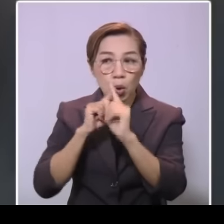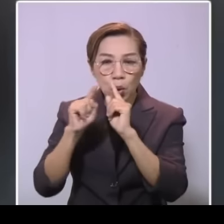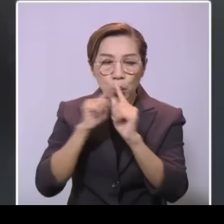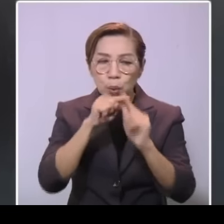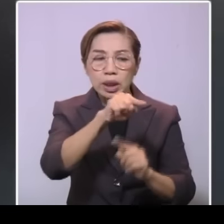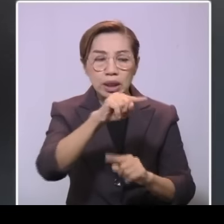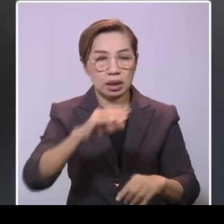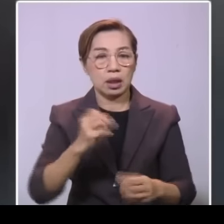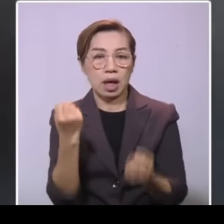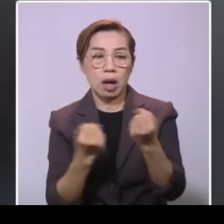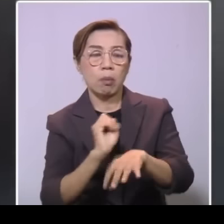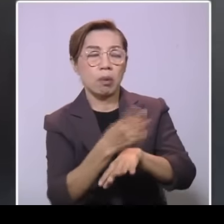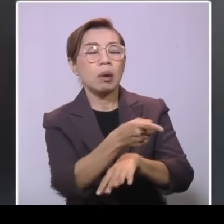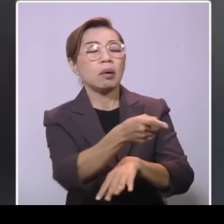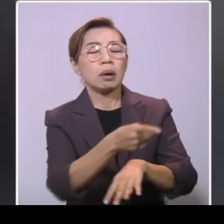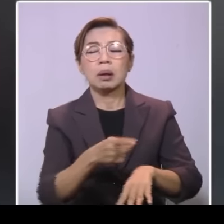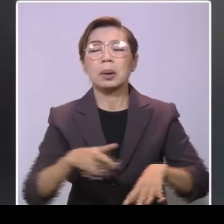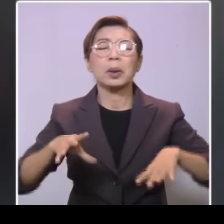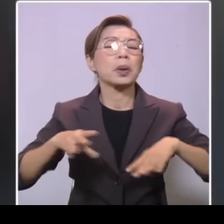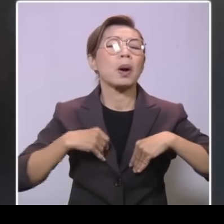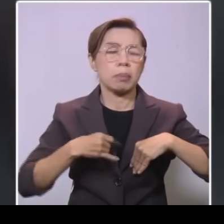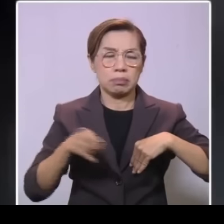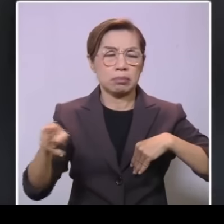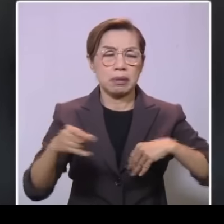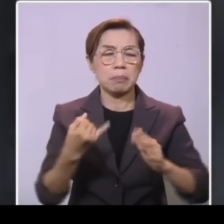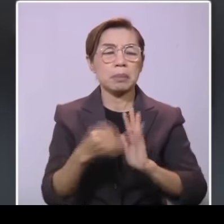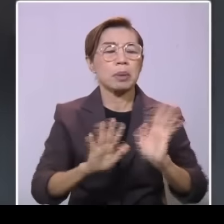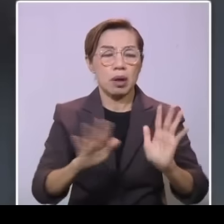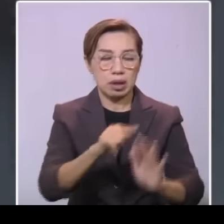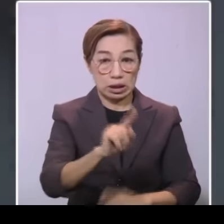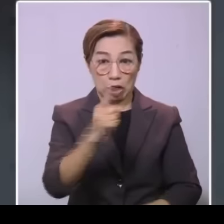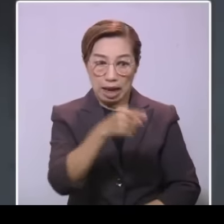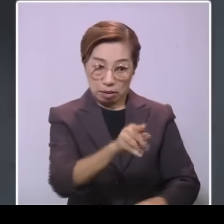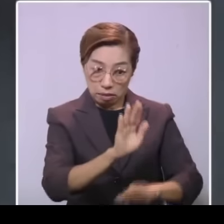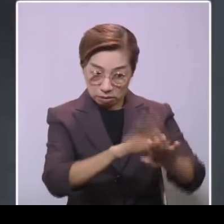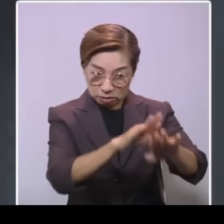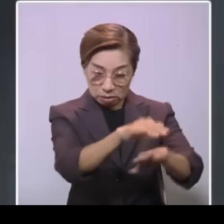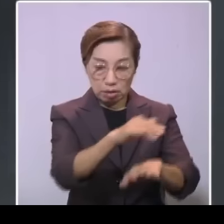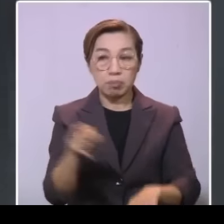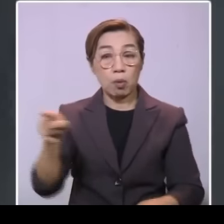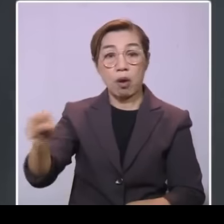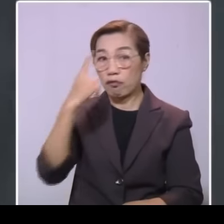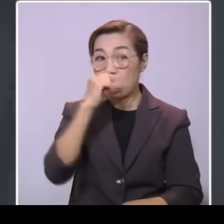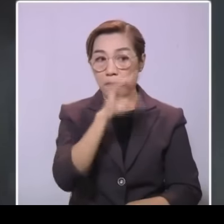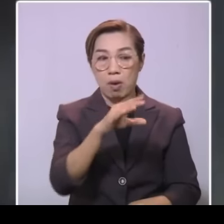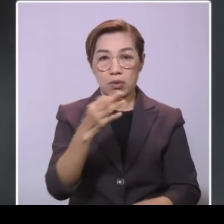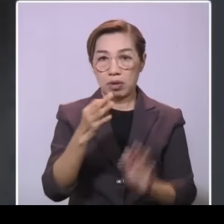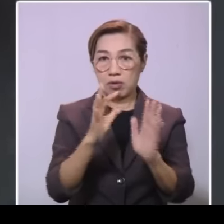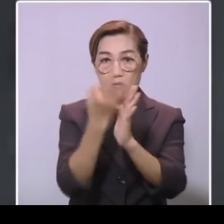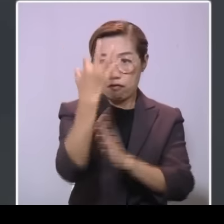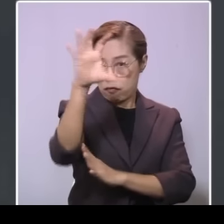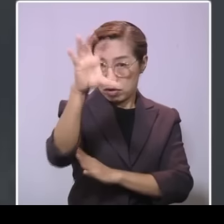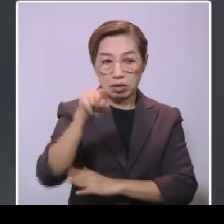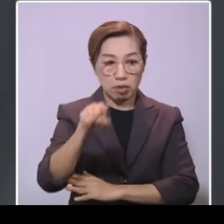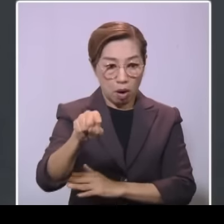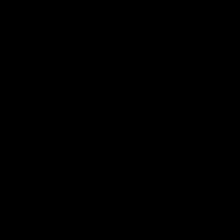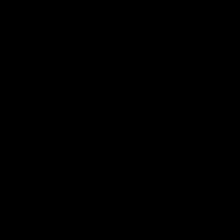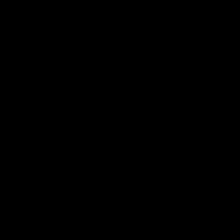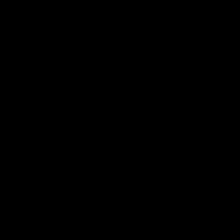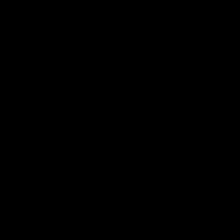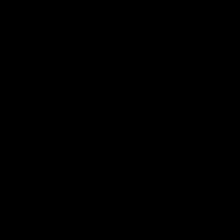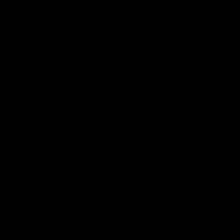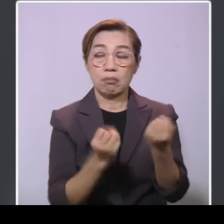ร้อยตรีวิบูลยอมเขาซะ อ ้ าว ตอนแรกให้โพสต์ขอโทษก่อนนายเดวิดให้โพสต์ขอโทษก่อนแต่ว่าทางเขาก็บอกโอเคขอโทษ